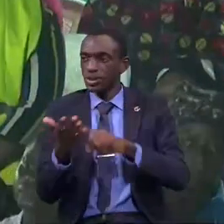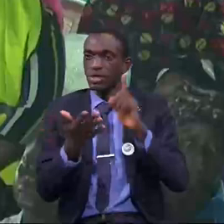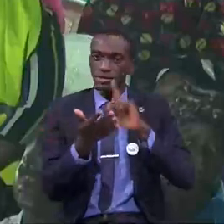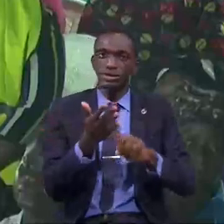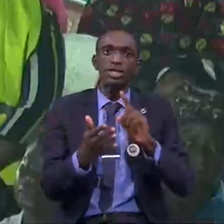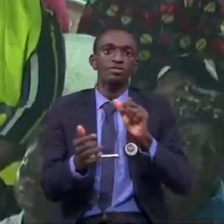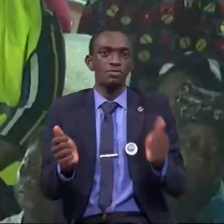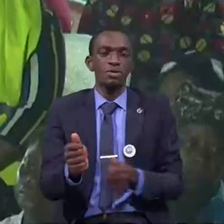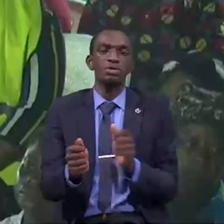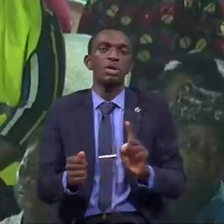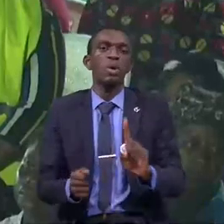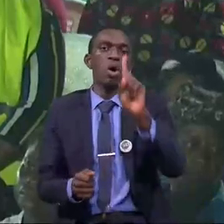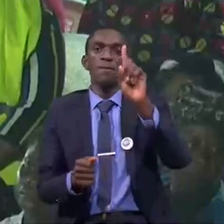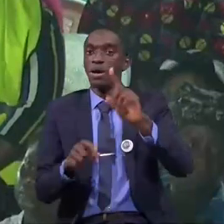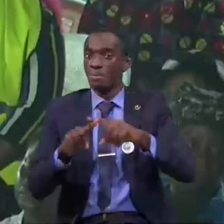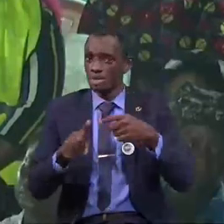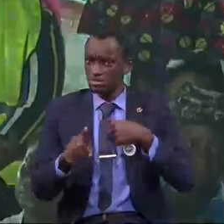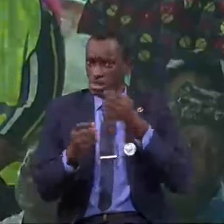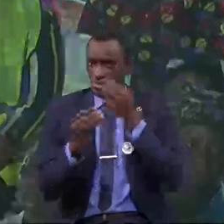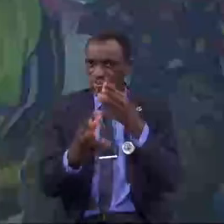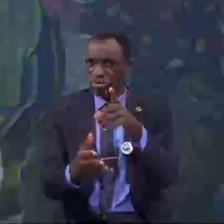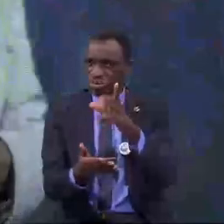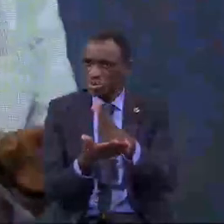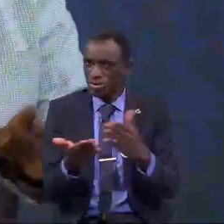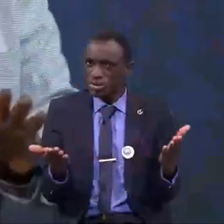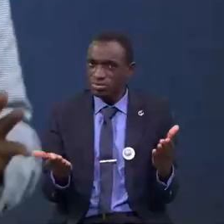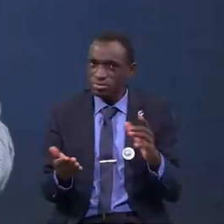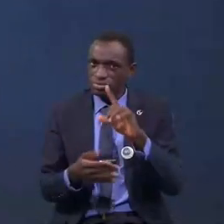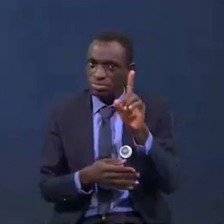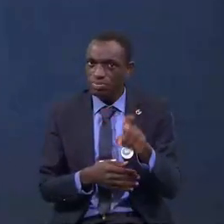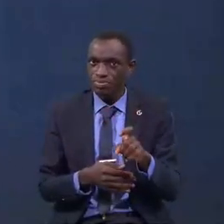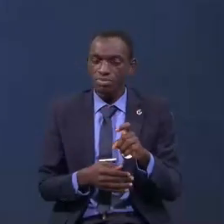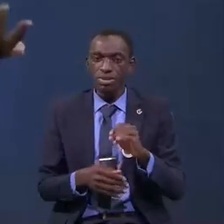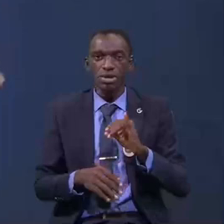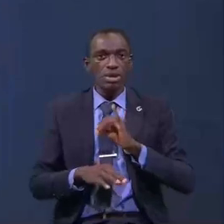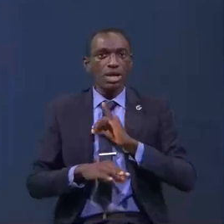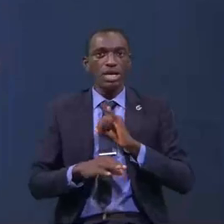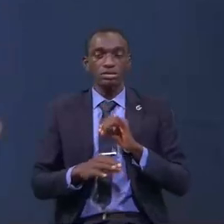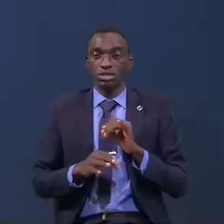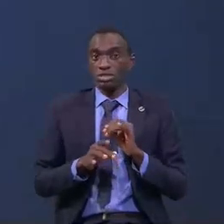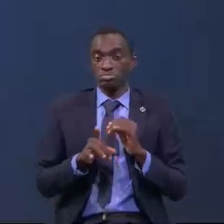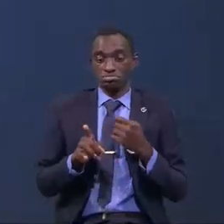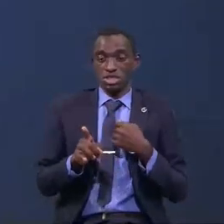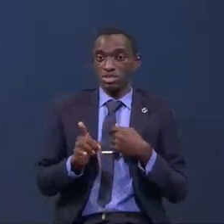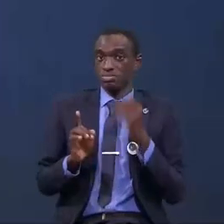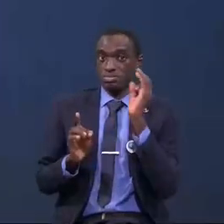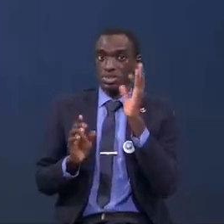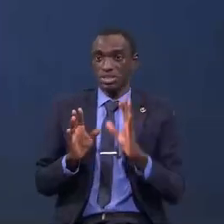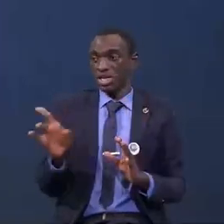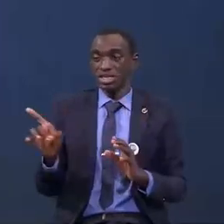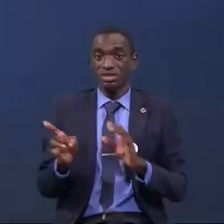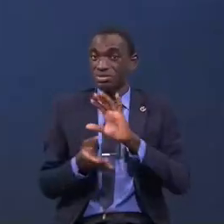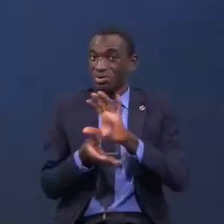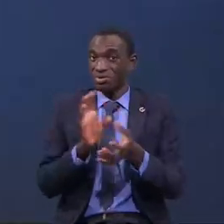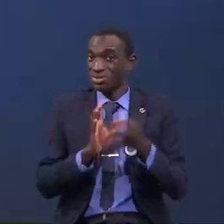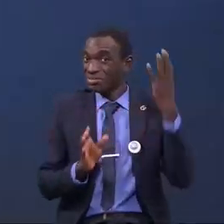Est-ce que je peux vous dire quelque chose? Je n'avais personne qui m'avait suivi